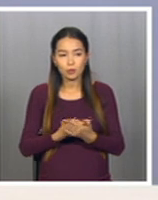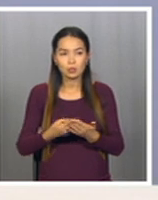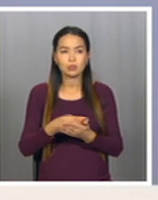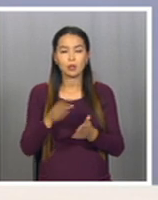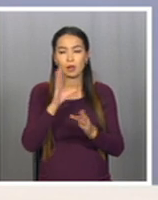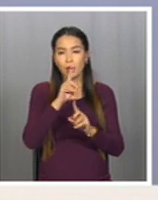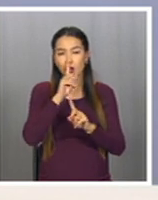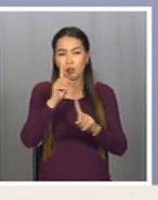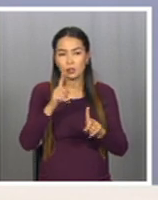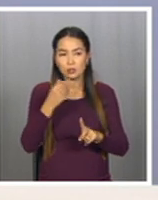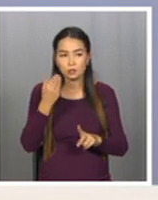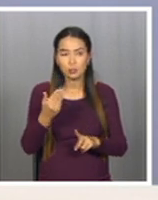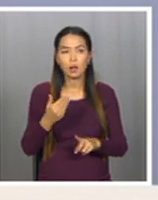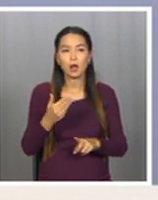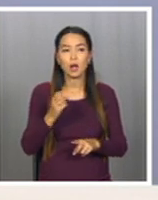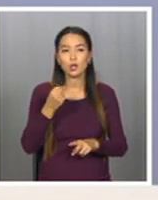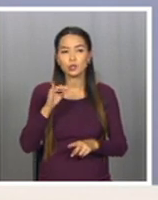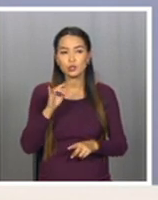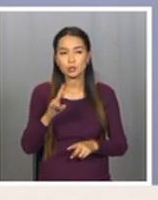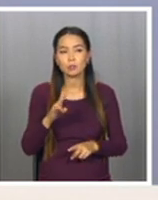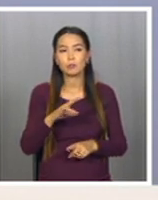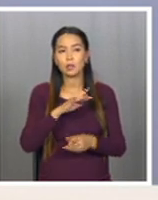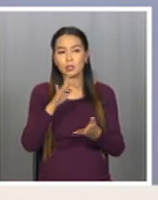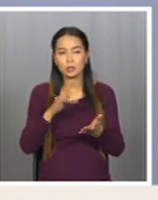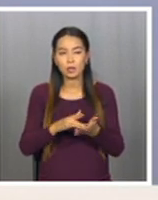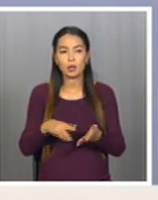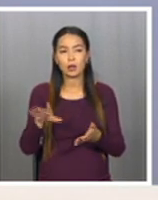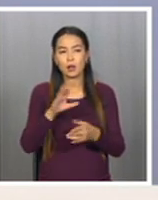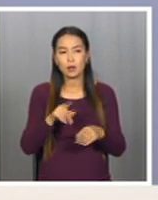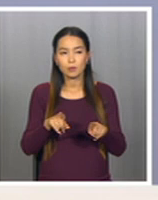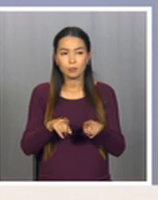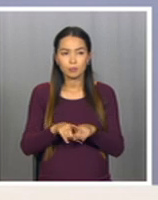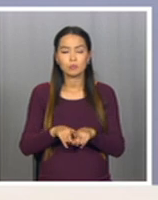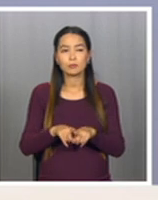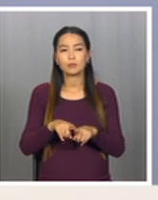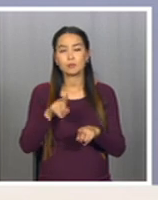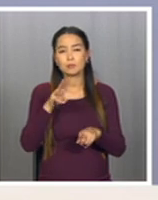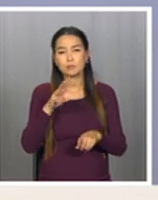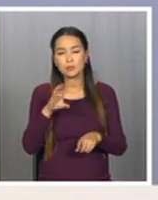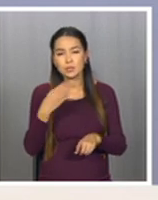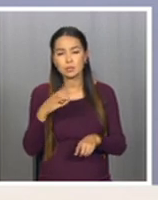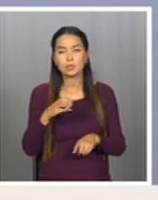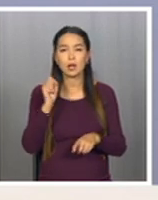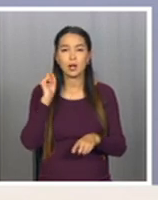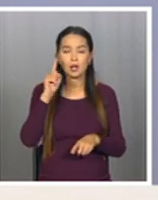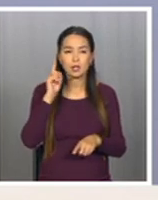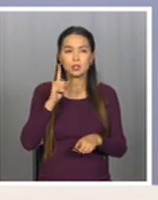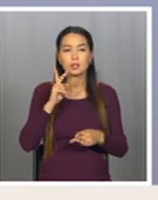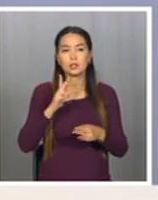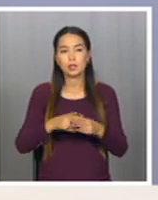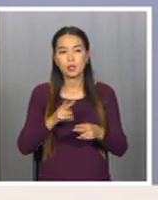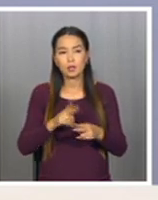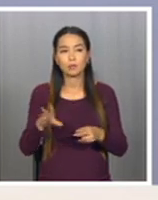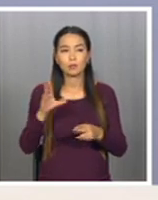ерекшеленсе, үйсіндер қалайы, мыс, алтын, темір, кен орындарын